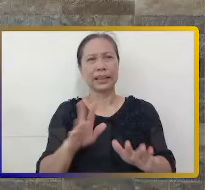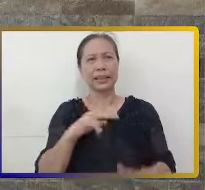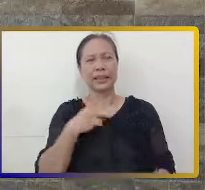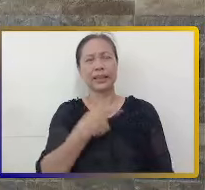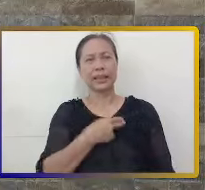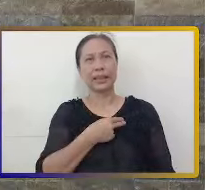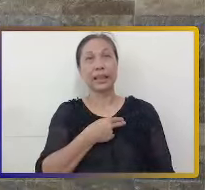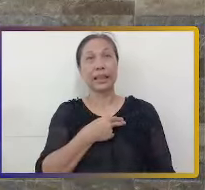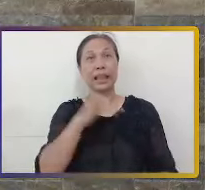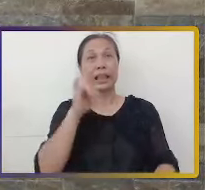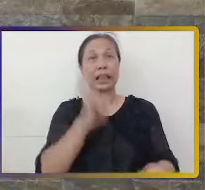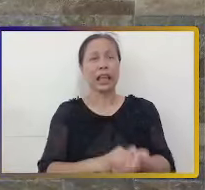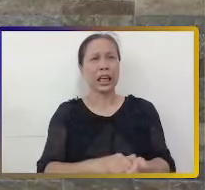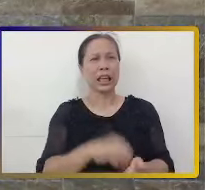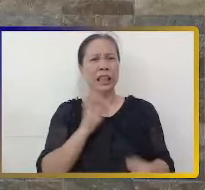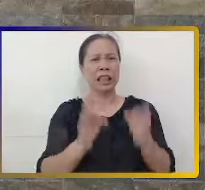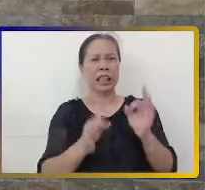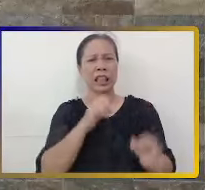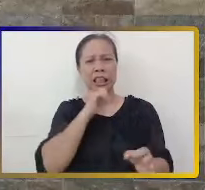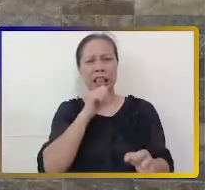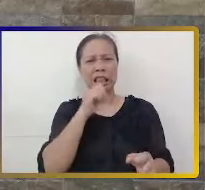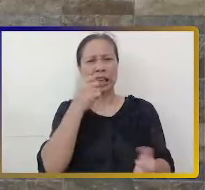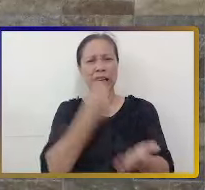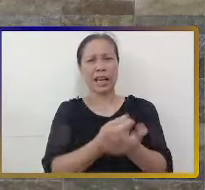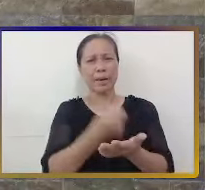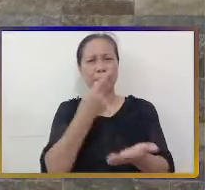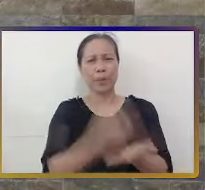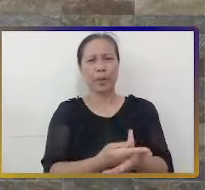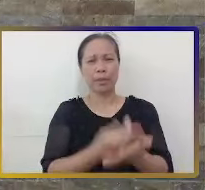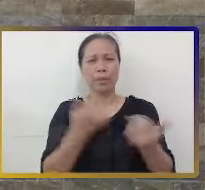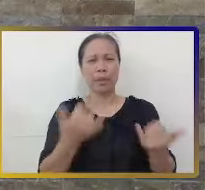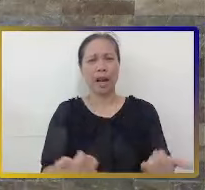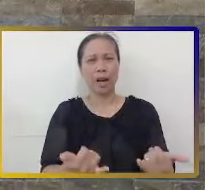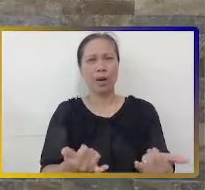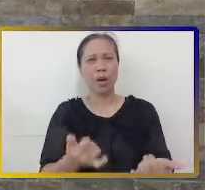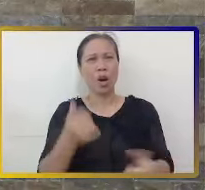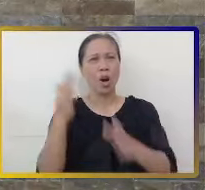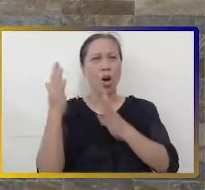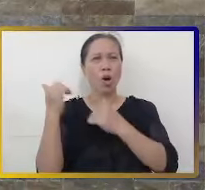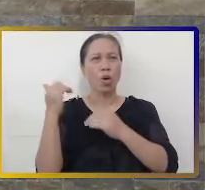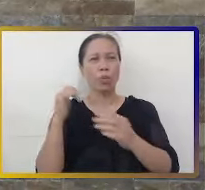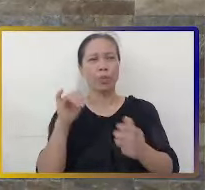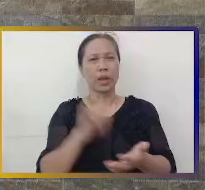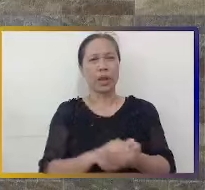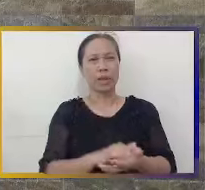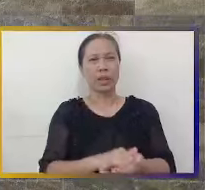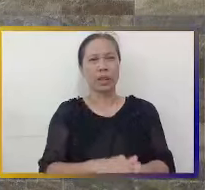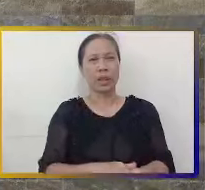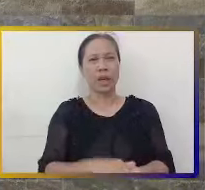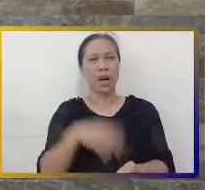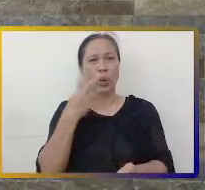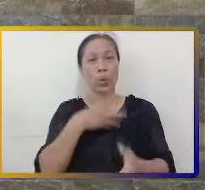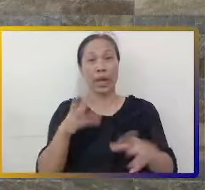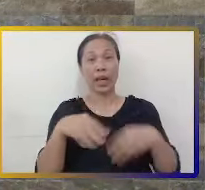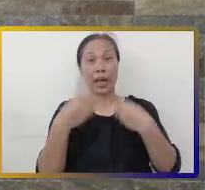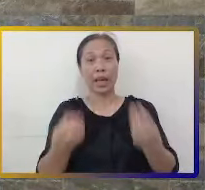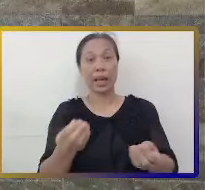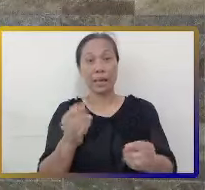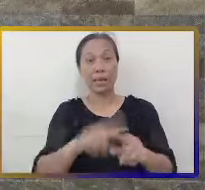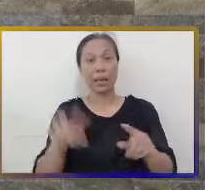kung hindi atado ng diosay na kayo walanga I can